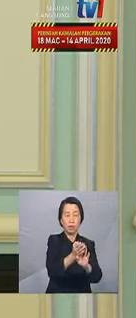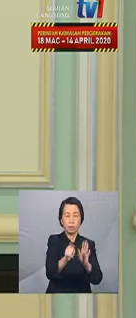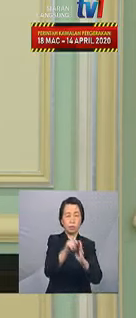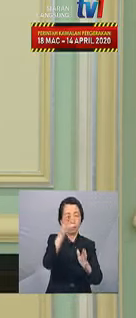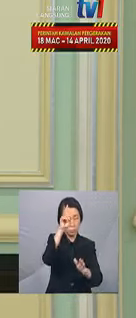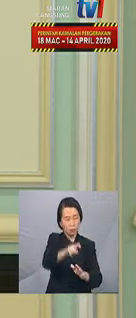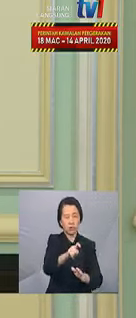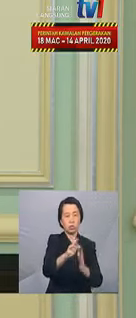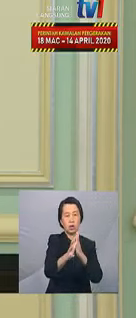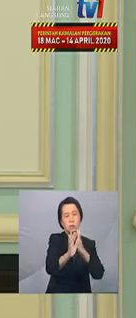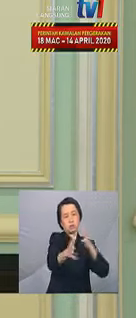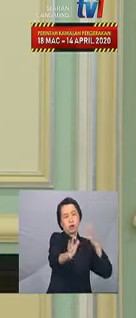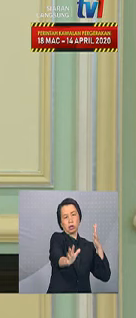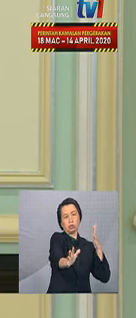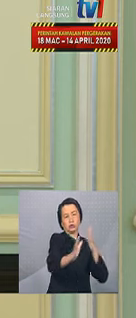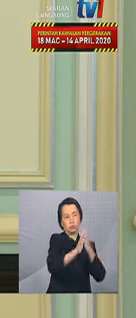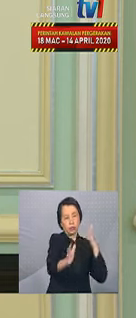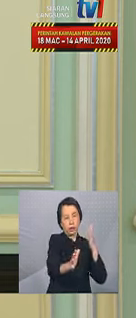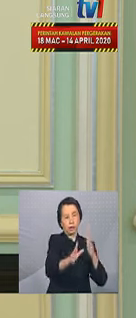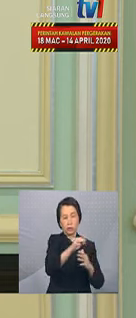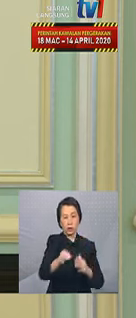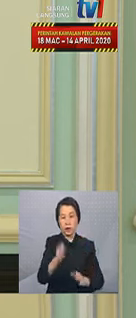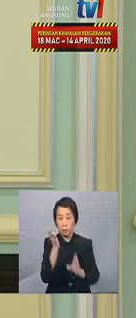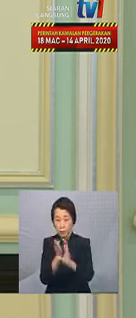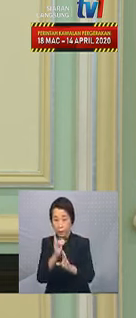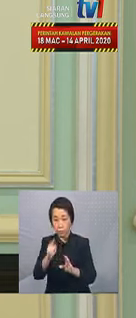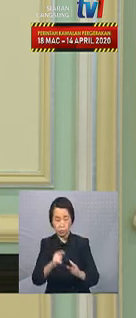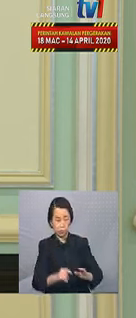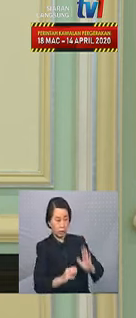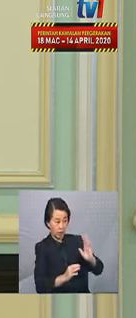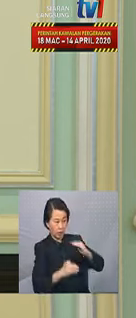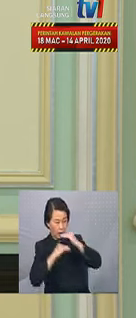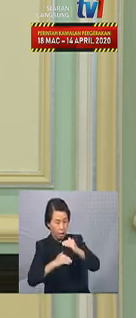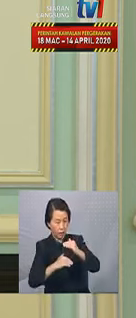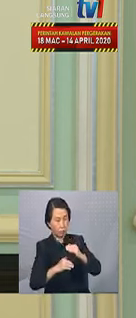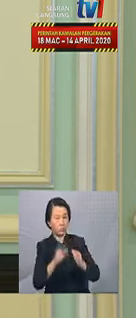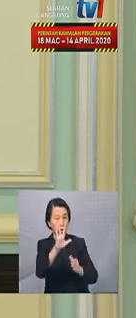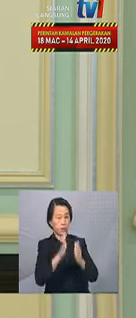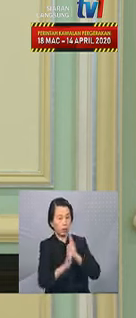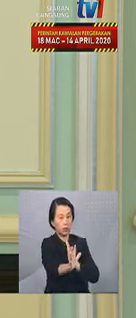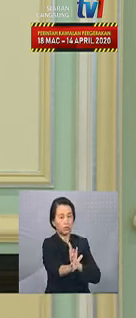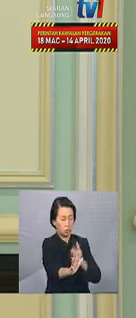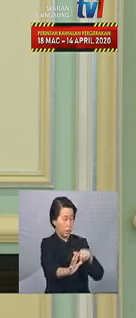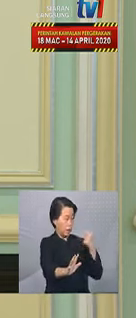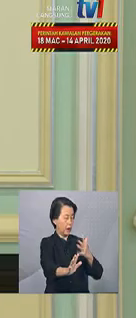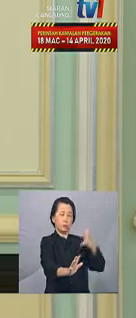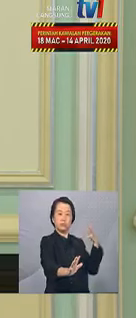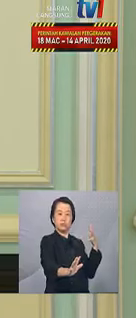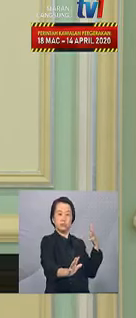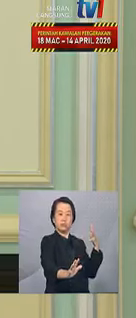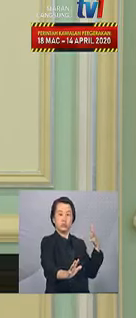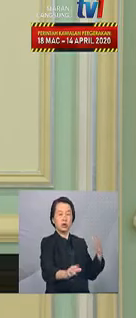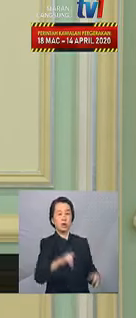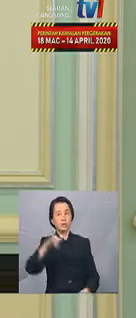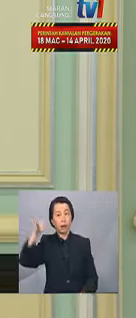terpaksa beratur, dan bank juga mesti mengahadkan kemasukan ke dalam bank tersebut. Semalam saya berpeluang untuk